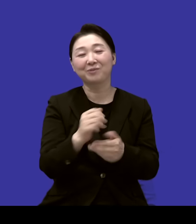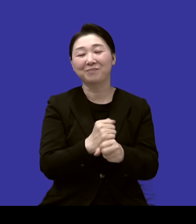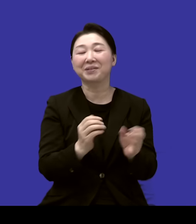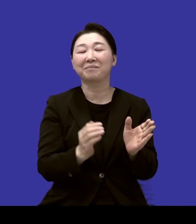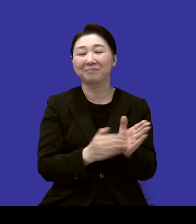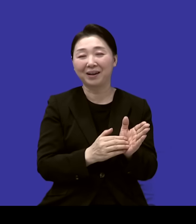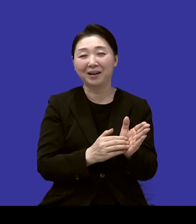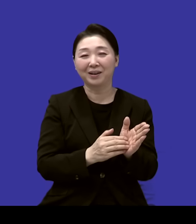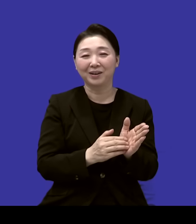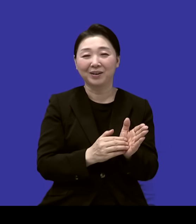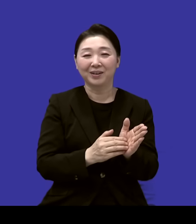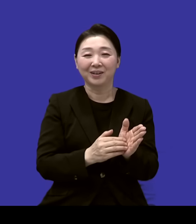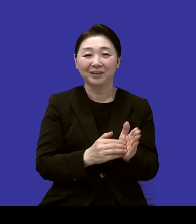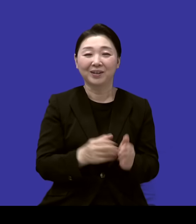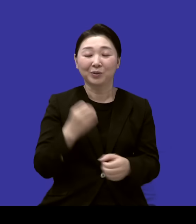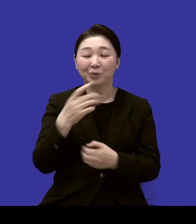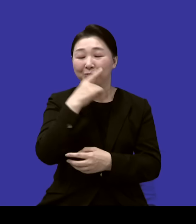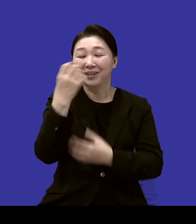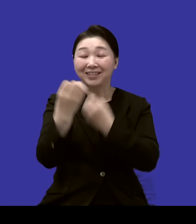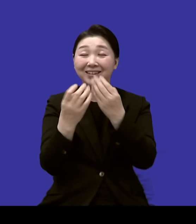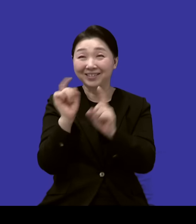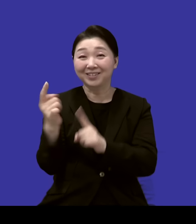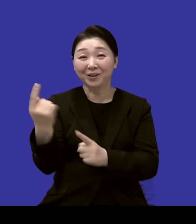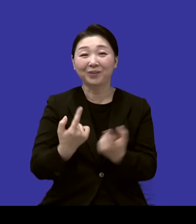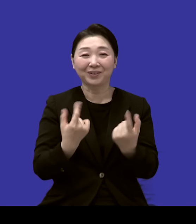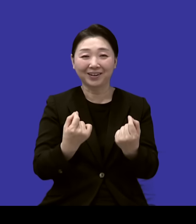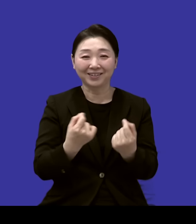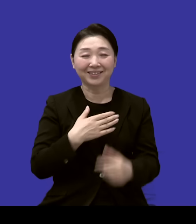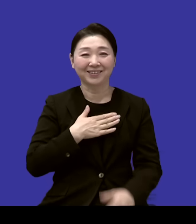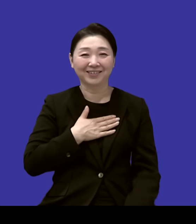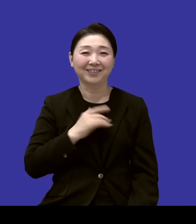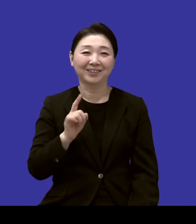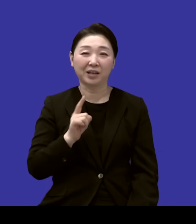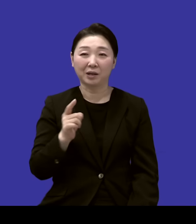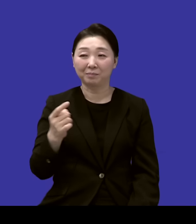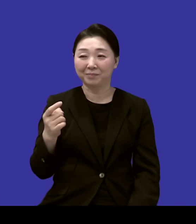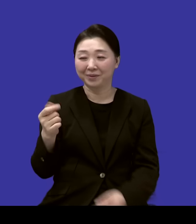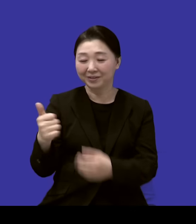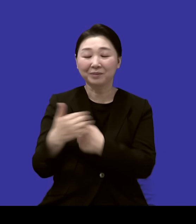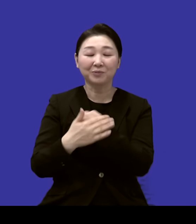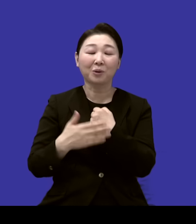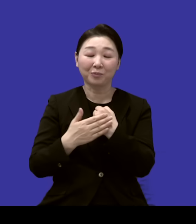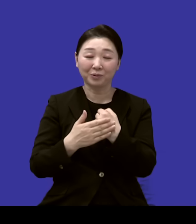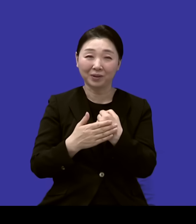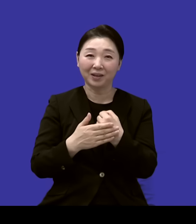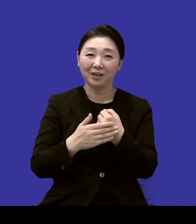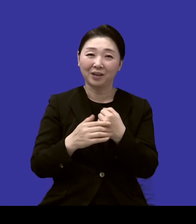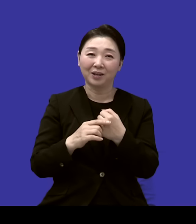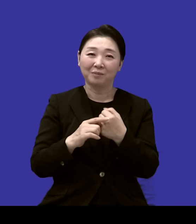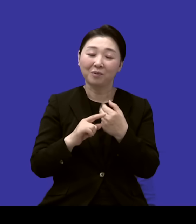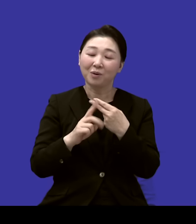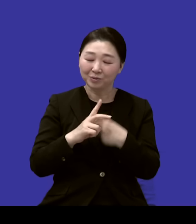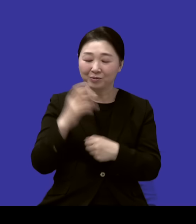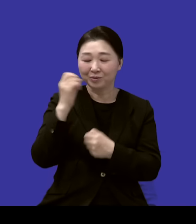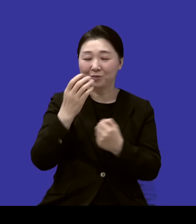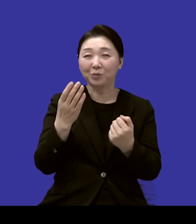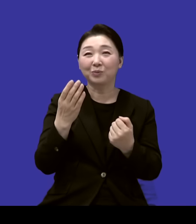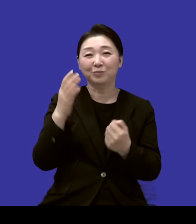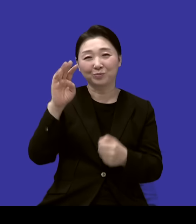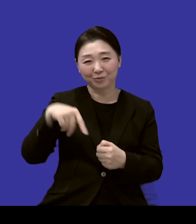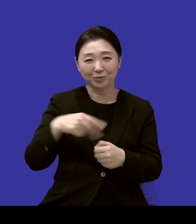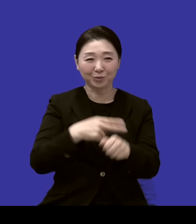간증할 수 있는 기회가 왔던 것 같습니다. 정말 저도 선생님 덕분에 중고등부 교사를 오랫동안 했었고 아이들에게 제